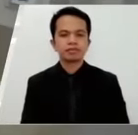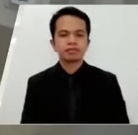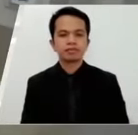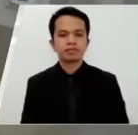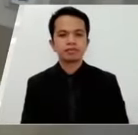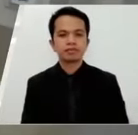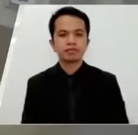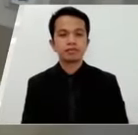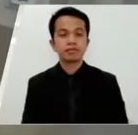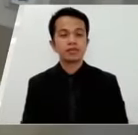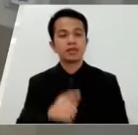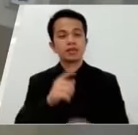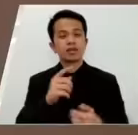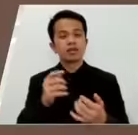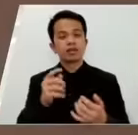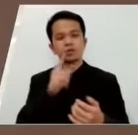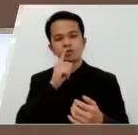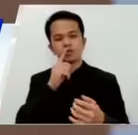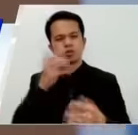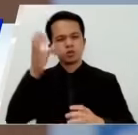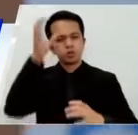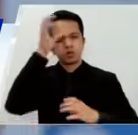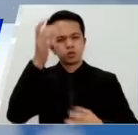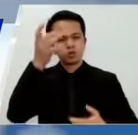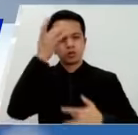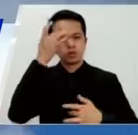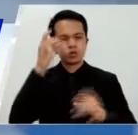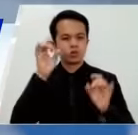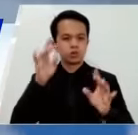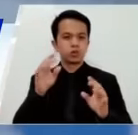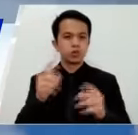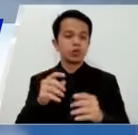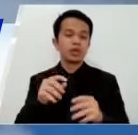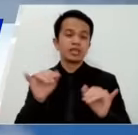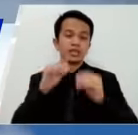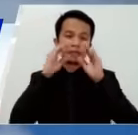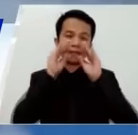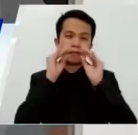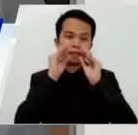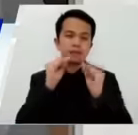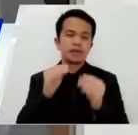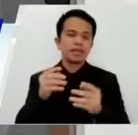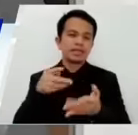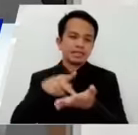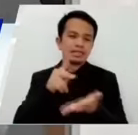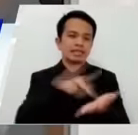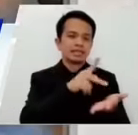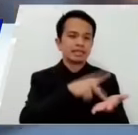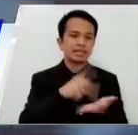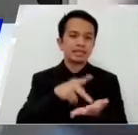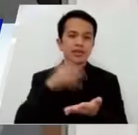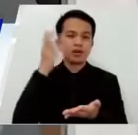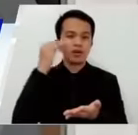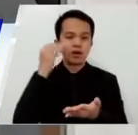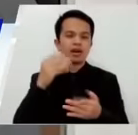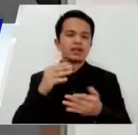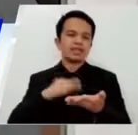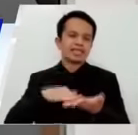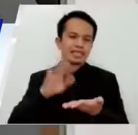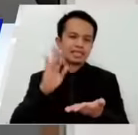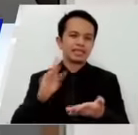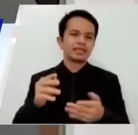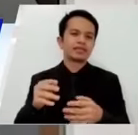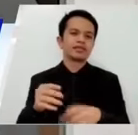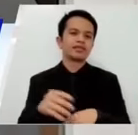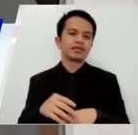Mabigat tamaan ng malubhang sakit at mas nakakapanlubo ang kaakibat na gastusin ito dahil sa mahal ng gamutan tulad na lamang ng